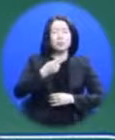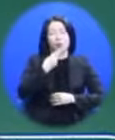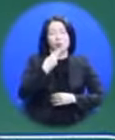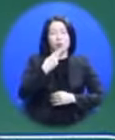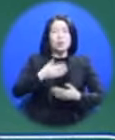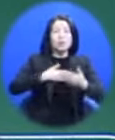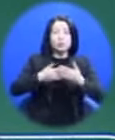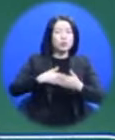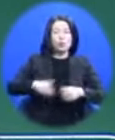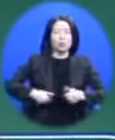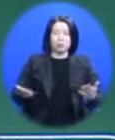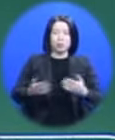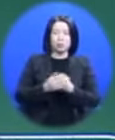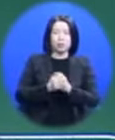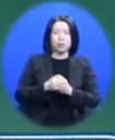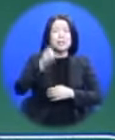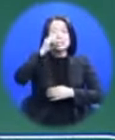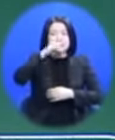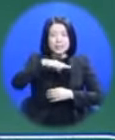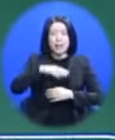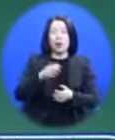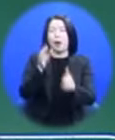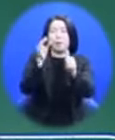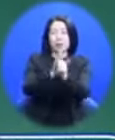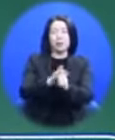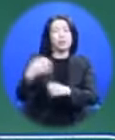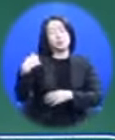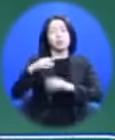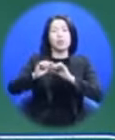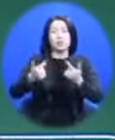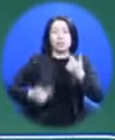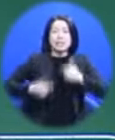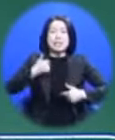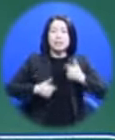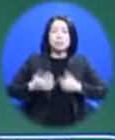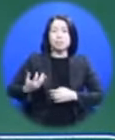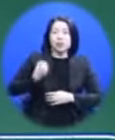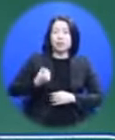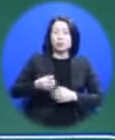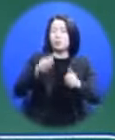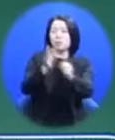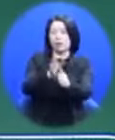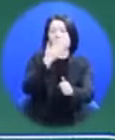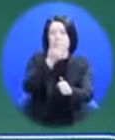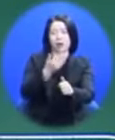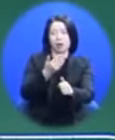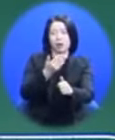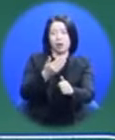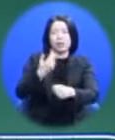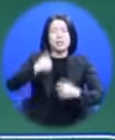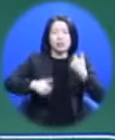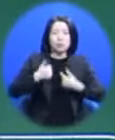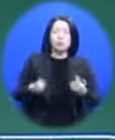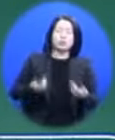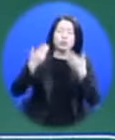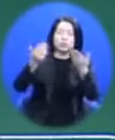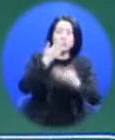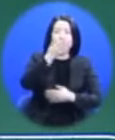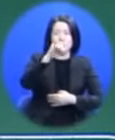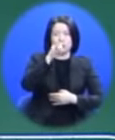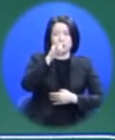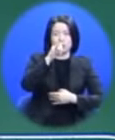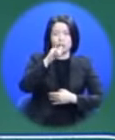두려워할 게 없습니다. 그냥 맡기는 게요, 부담이 아니라 기쁨으로 맡기게 되는 거예요. 기쁨으로 드리게 되는 겁니다. 그저